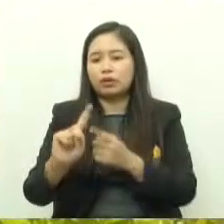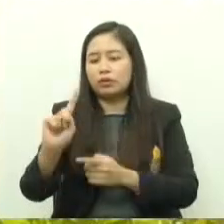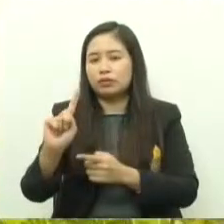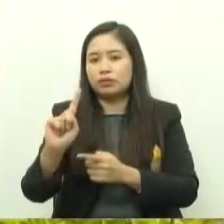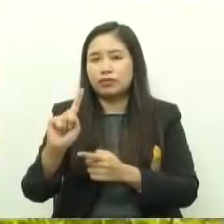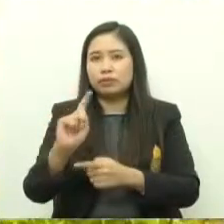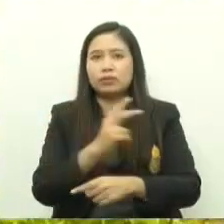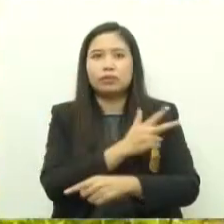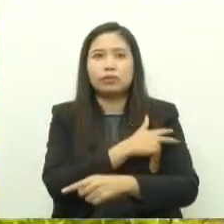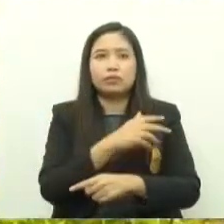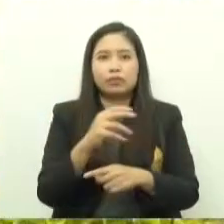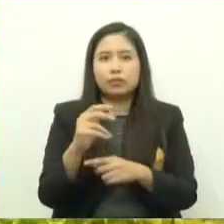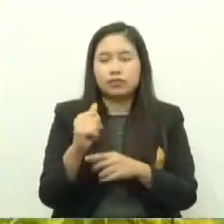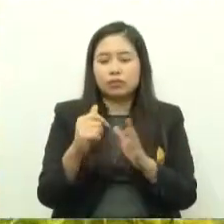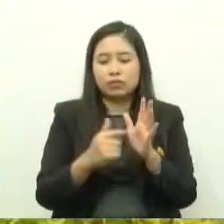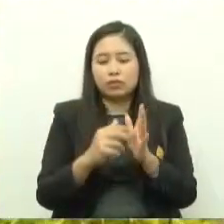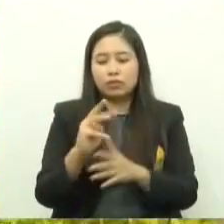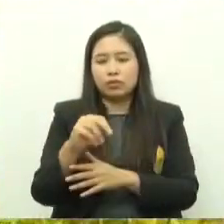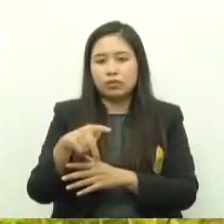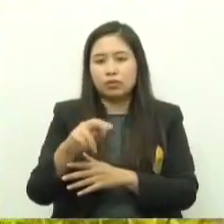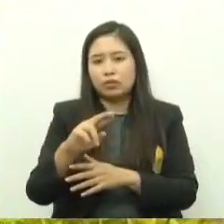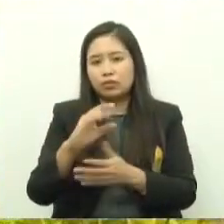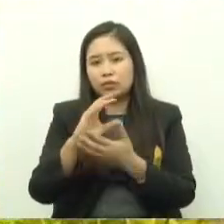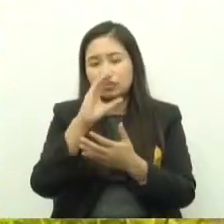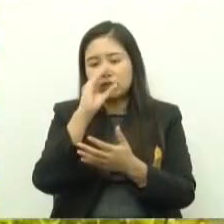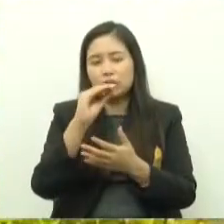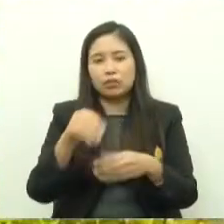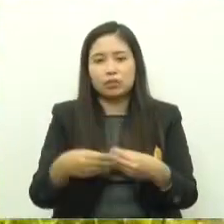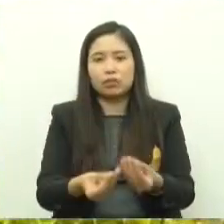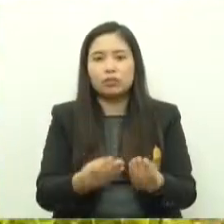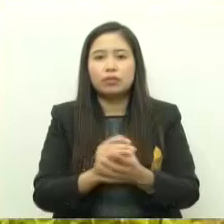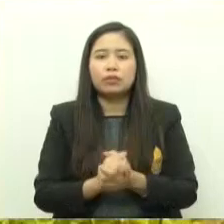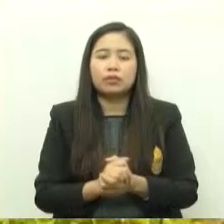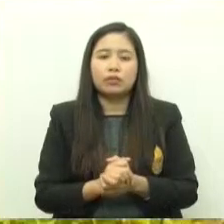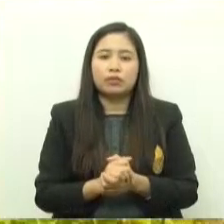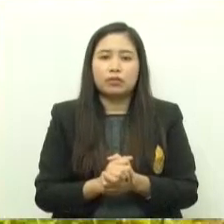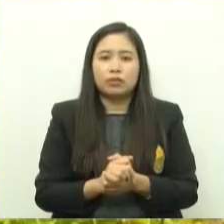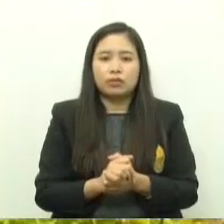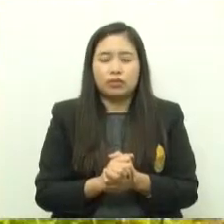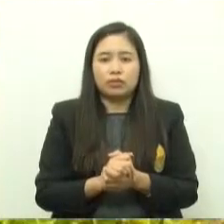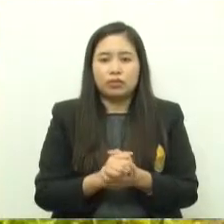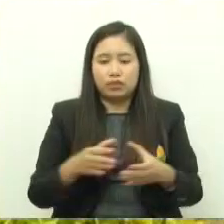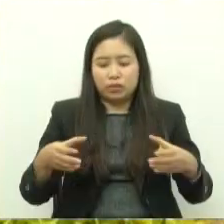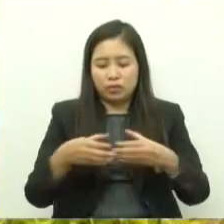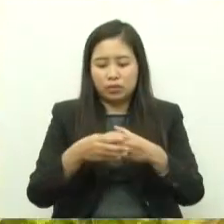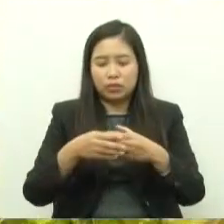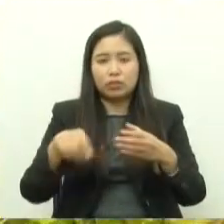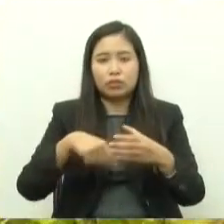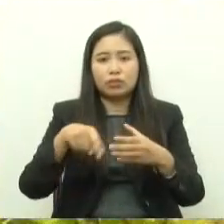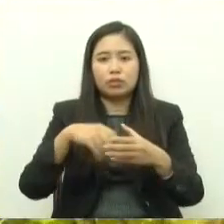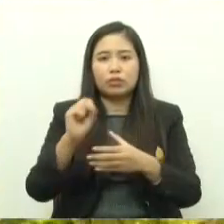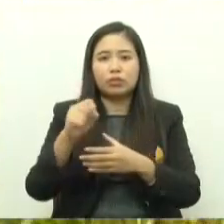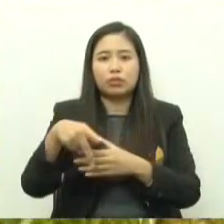ดรอัมพรพิสาท่านเลขาธิการคณะกรรมการการศึกษาขั้นพื้นฐานนะคะค่ะในส่วนของสำนักงานเขตพื้นที่การศึกษา